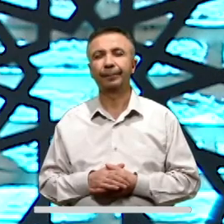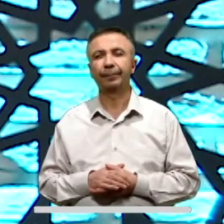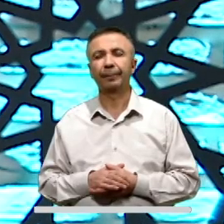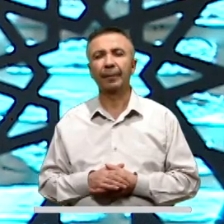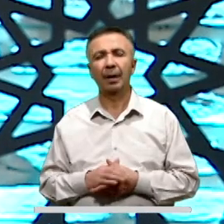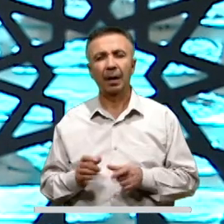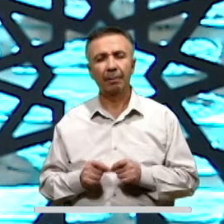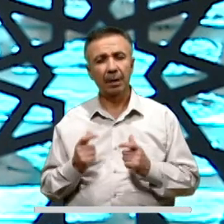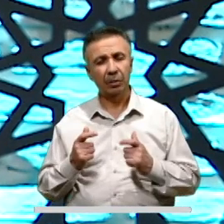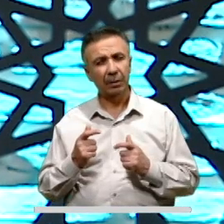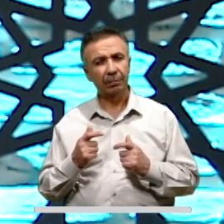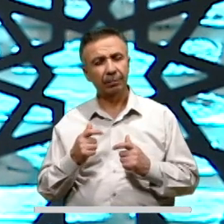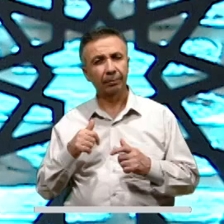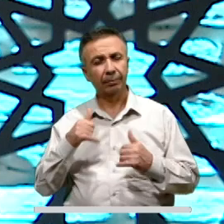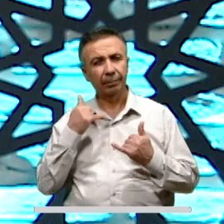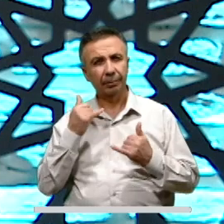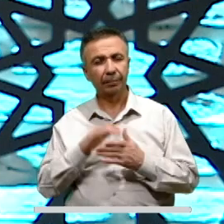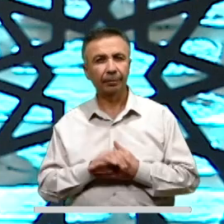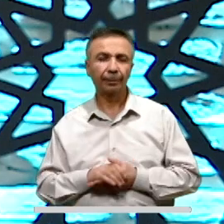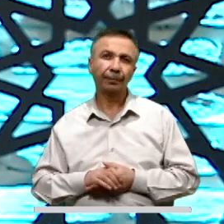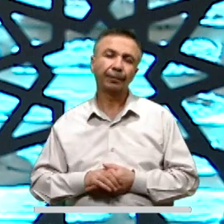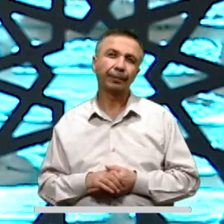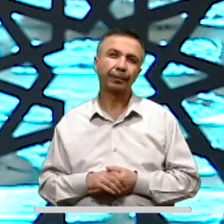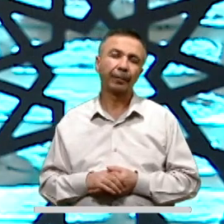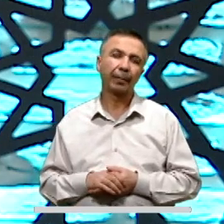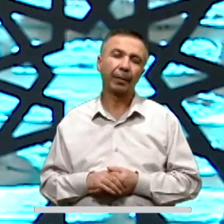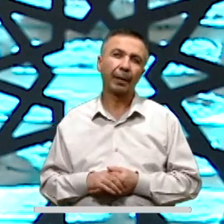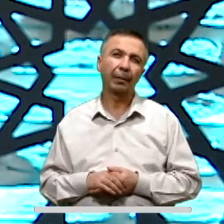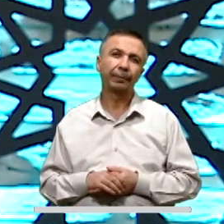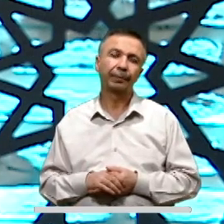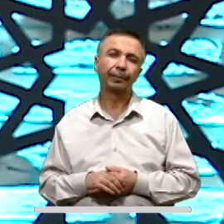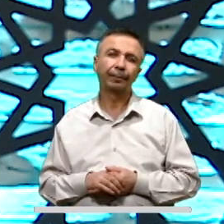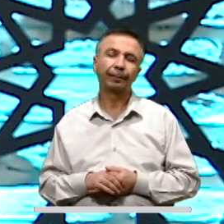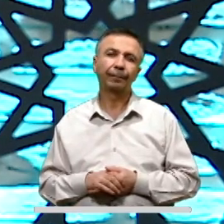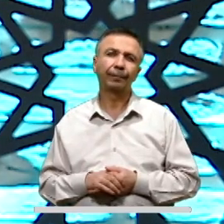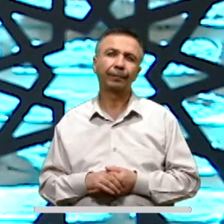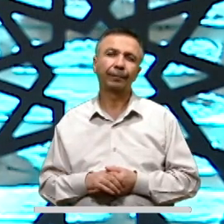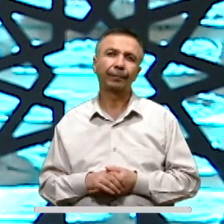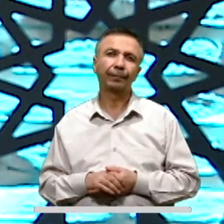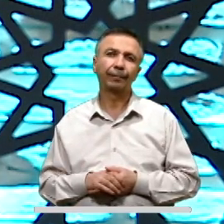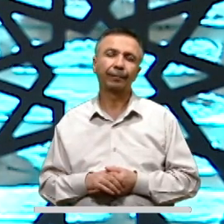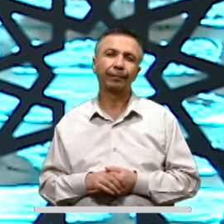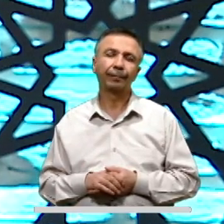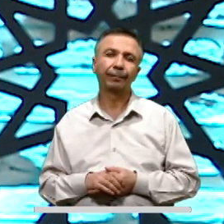Bayburt'tan bir telefonumuz var. Adnan Bey telefon attığımızda. Hoş geldiniz Adnan Bey.